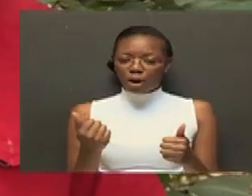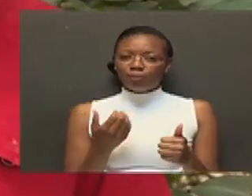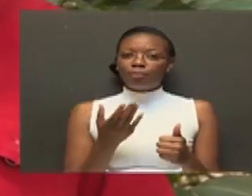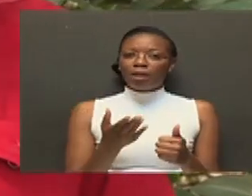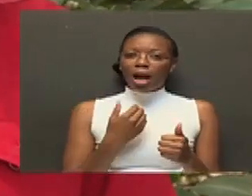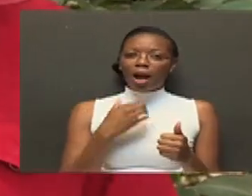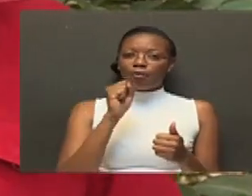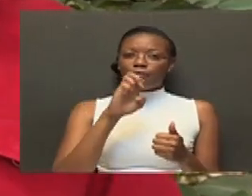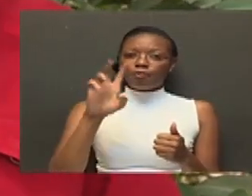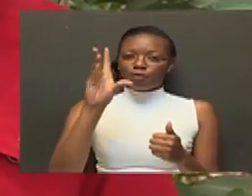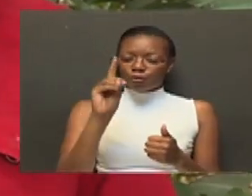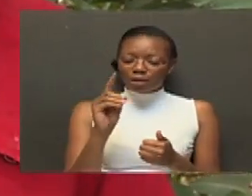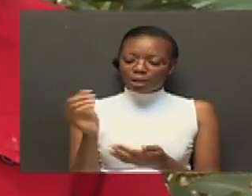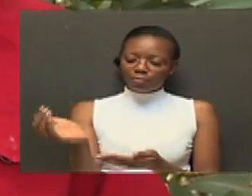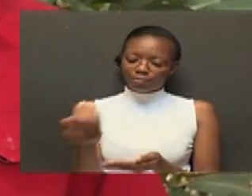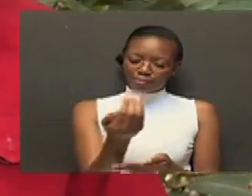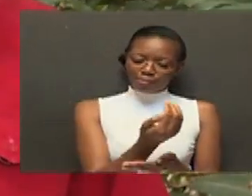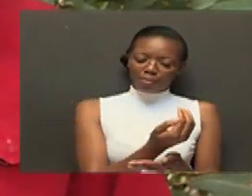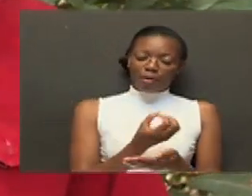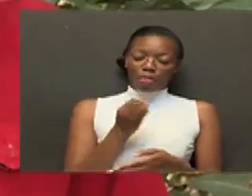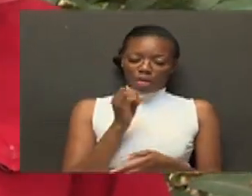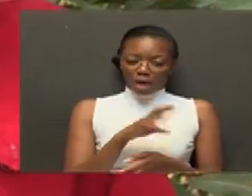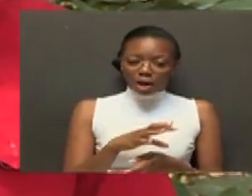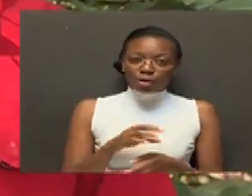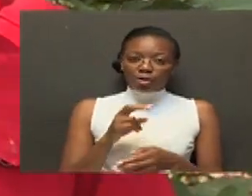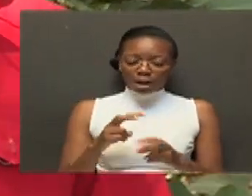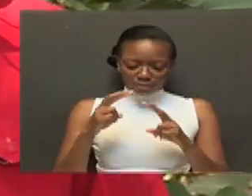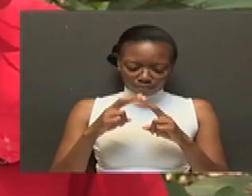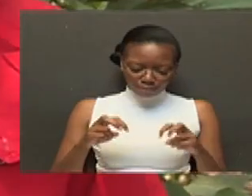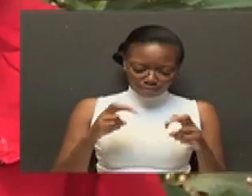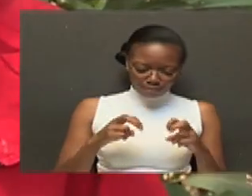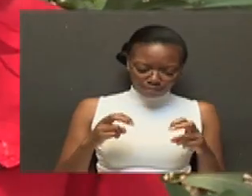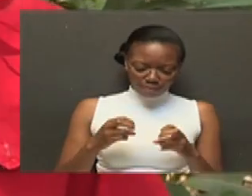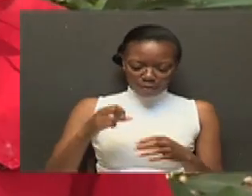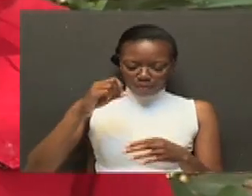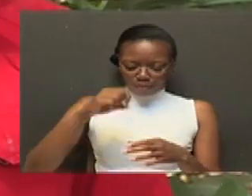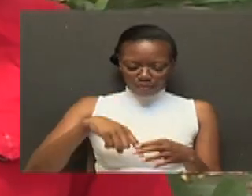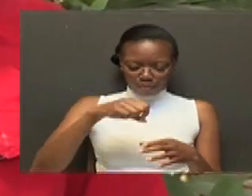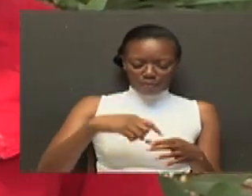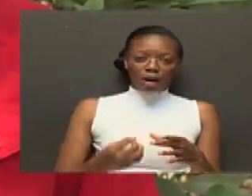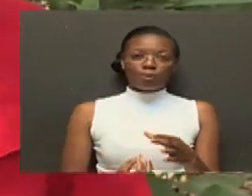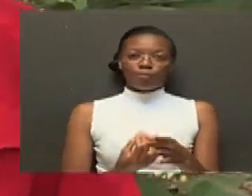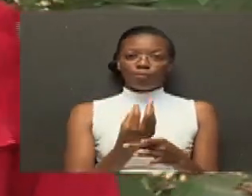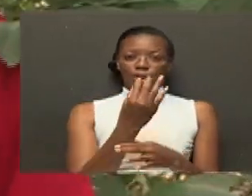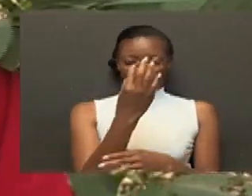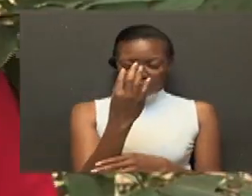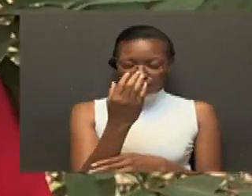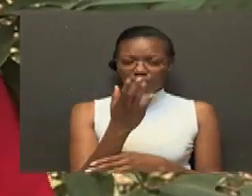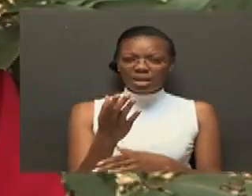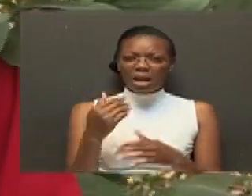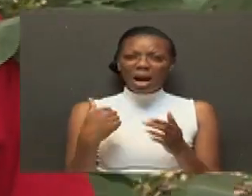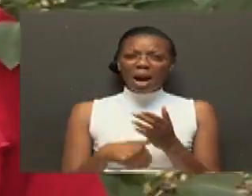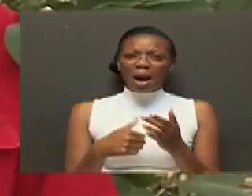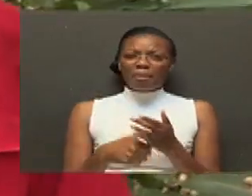hizo mbegu, tunakuja, tunazitengeneza, alafu tunazipanda. Na kama kuna shida